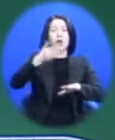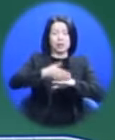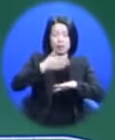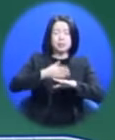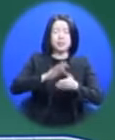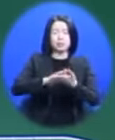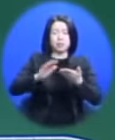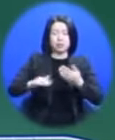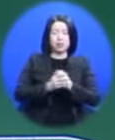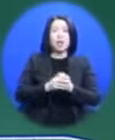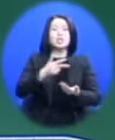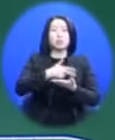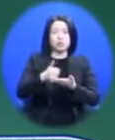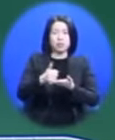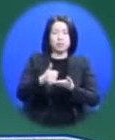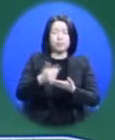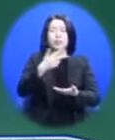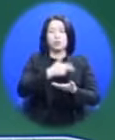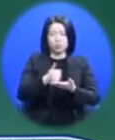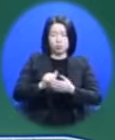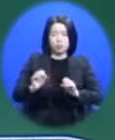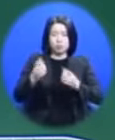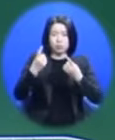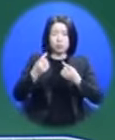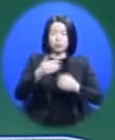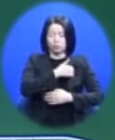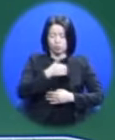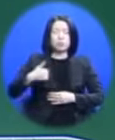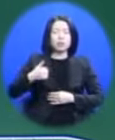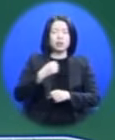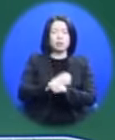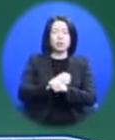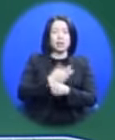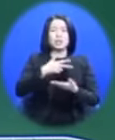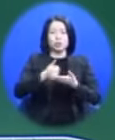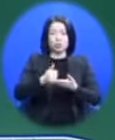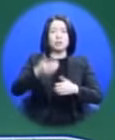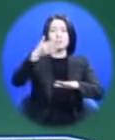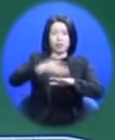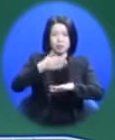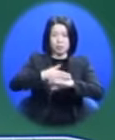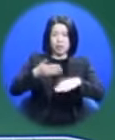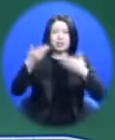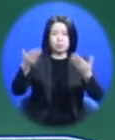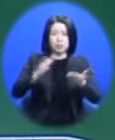감사입니다. 주님, 주님으로 충분합니다. 주님, 감사합니다.